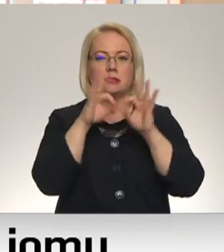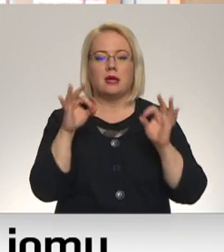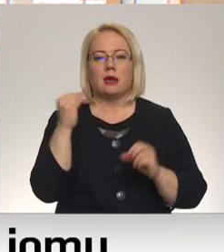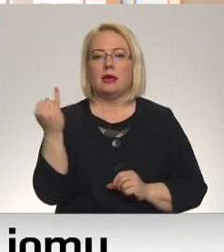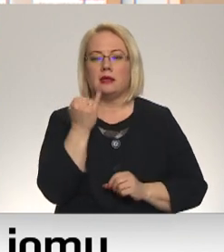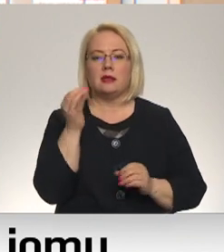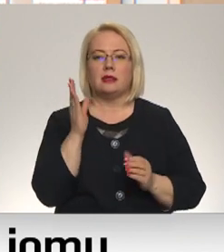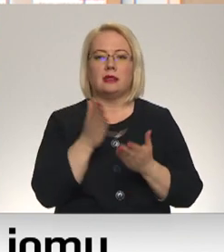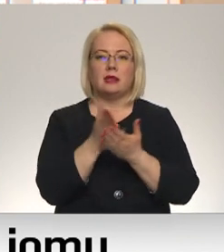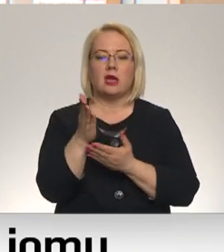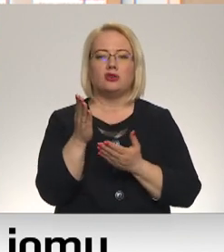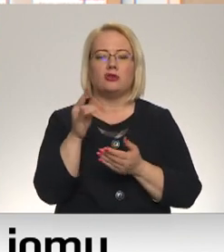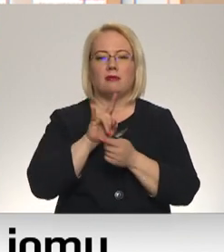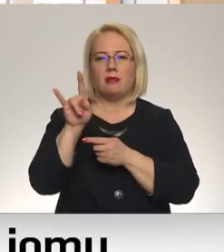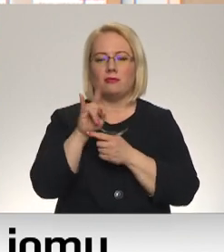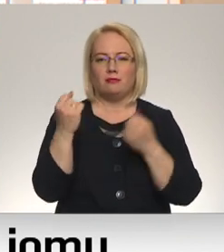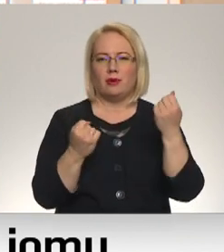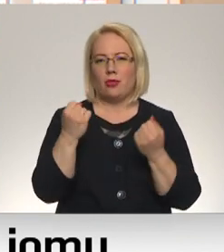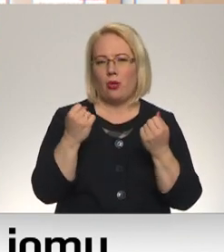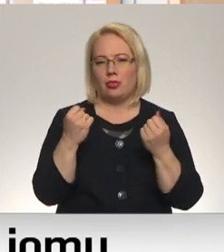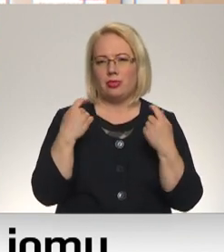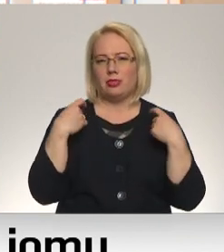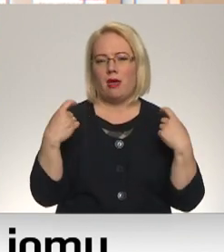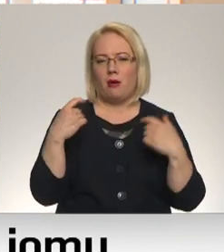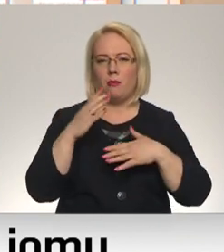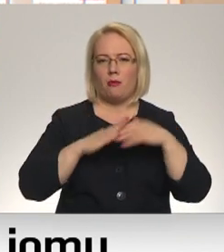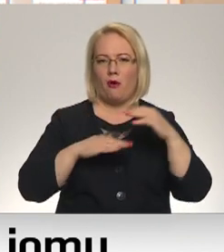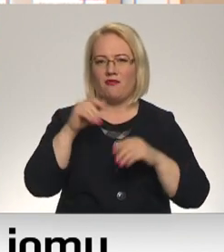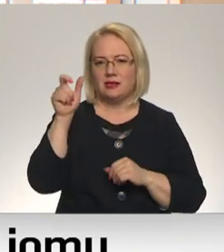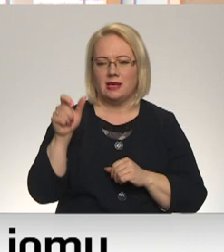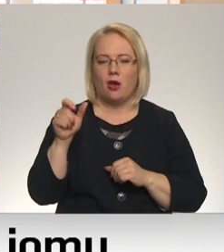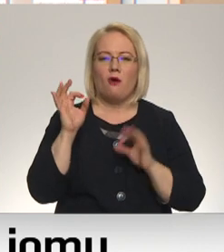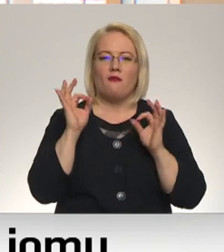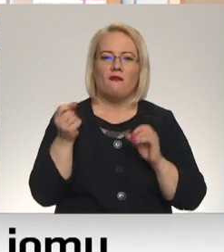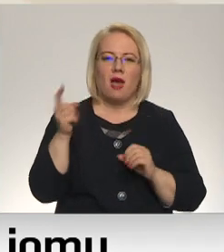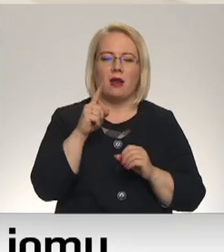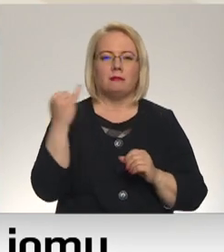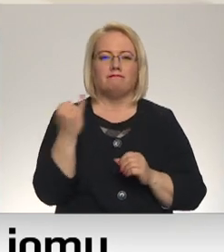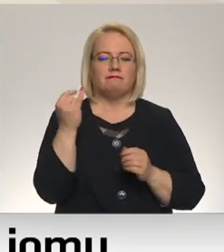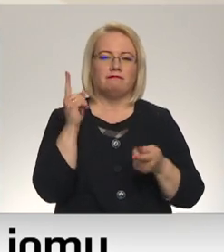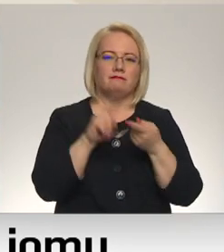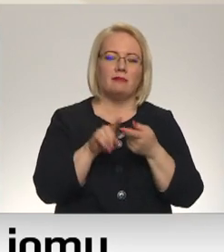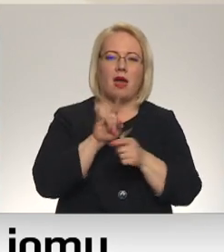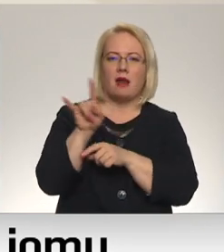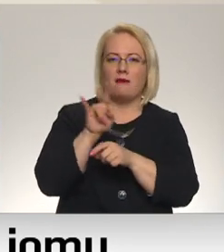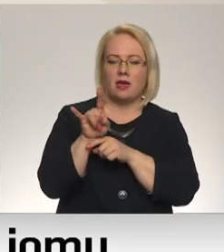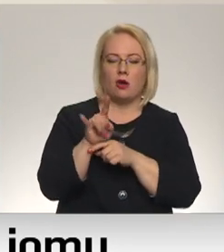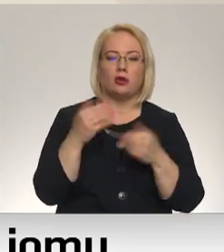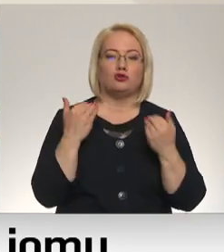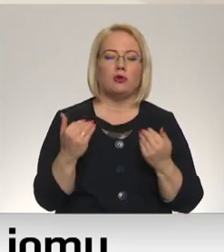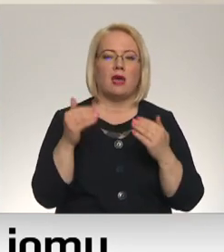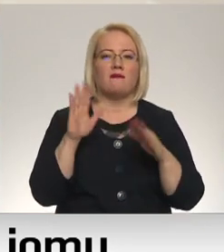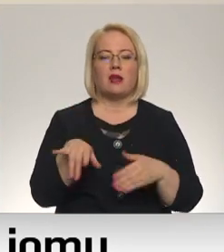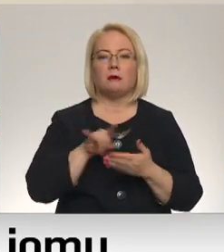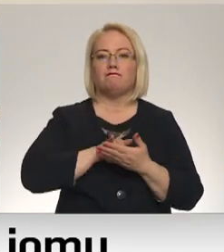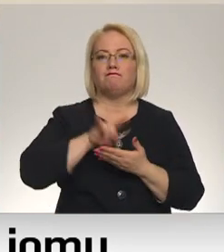tieši pilota profesija, bet vispār man interesē tagad daudz, kas saistīts ar avio. Pilotu ēnas šodien varēja